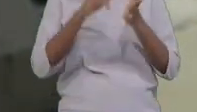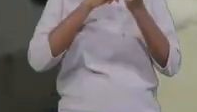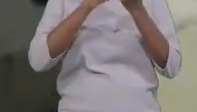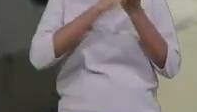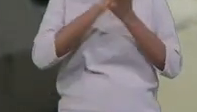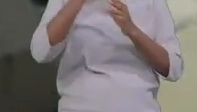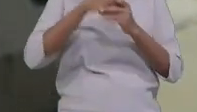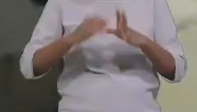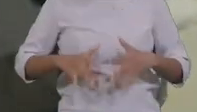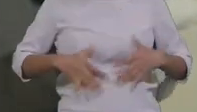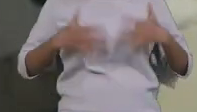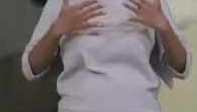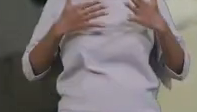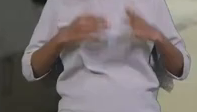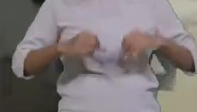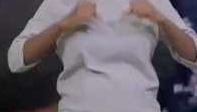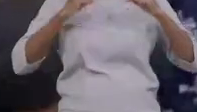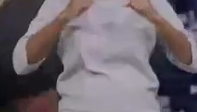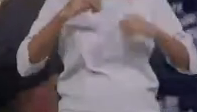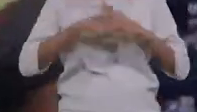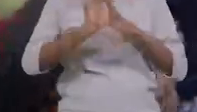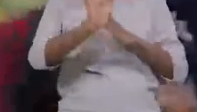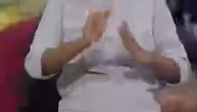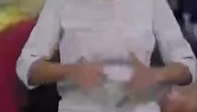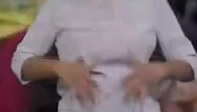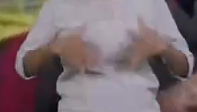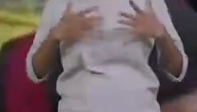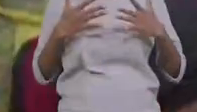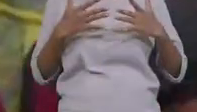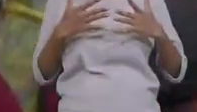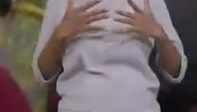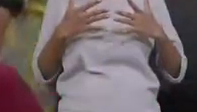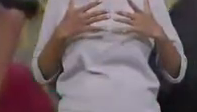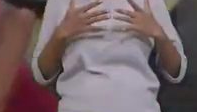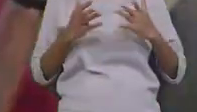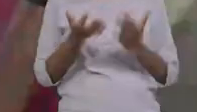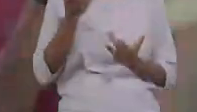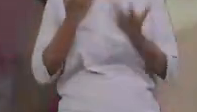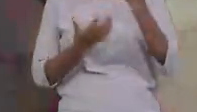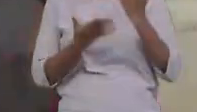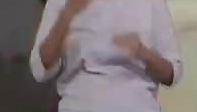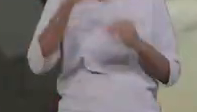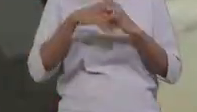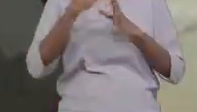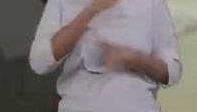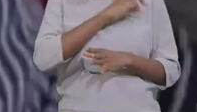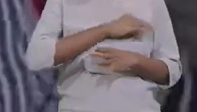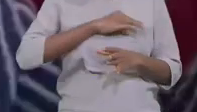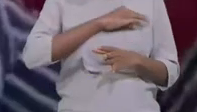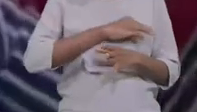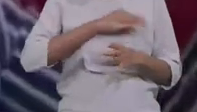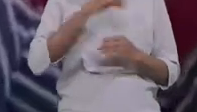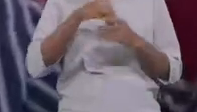La pureté dans votre vie, la puissance dans votre vie, le feu dans